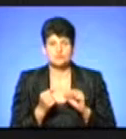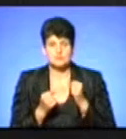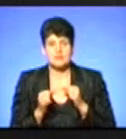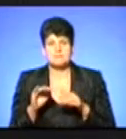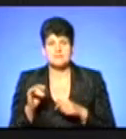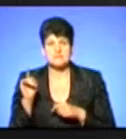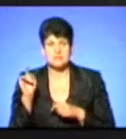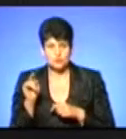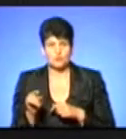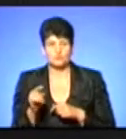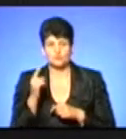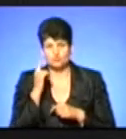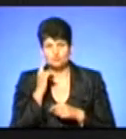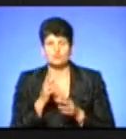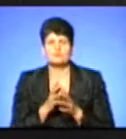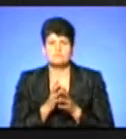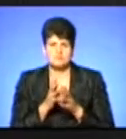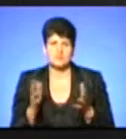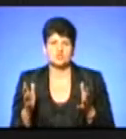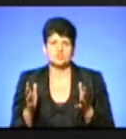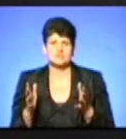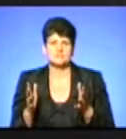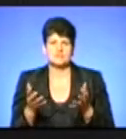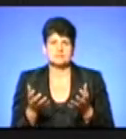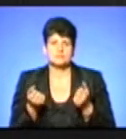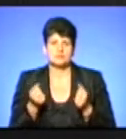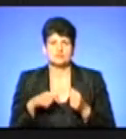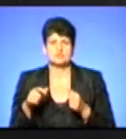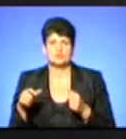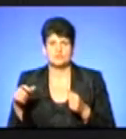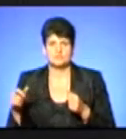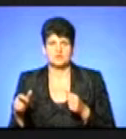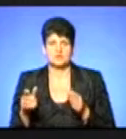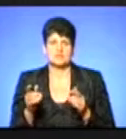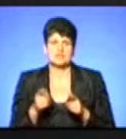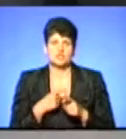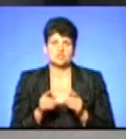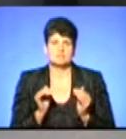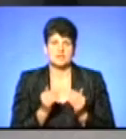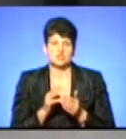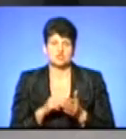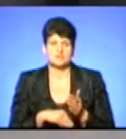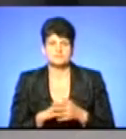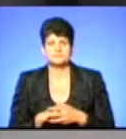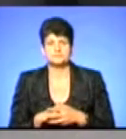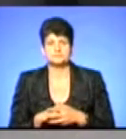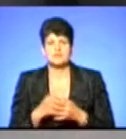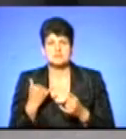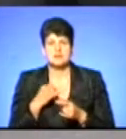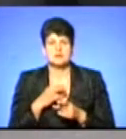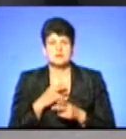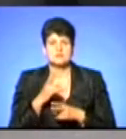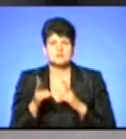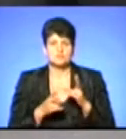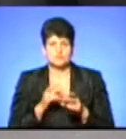думаю, набагато більше воно сприйметься громадянами, чим маленький штраф. Зараз є позови до суду?